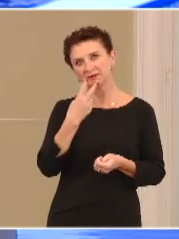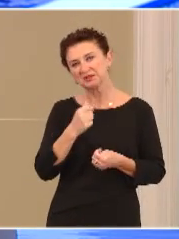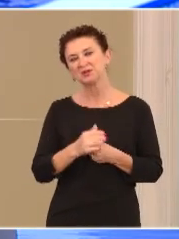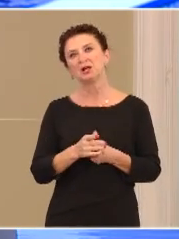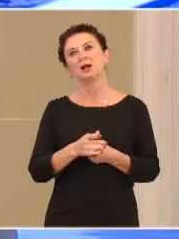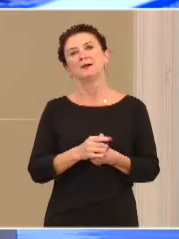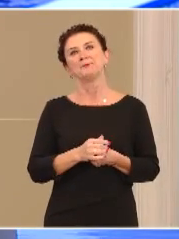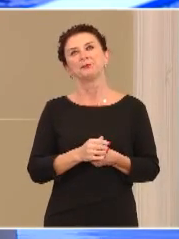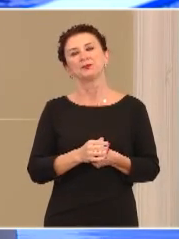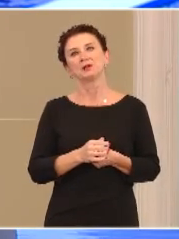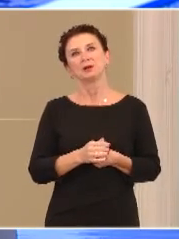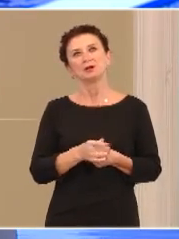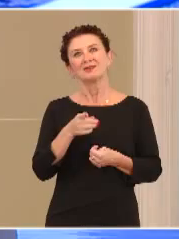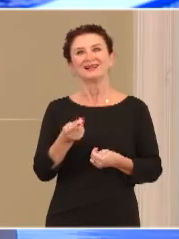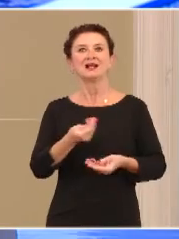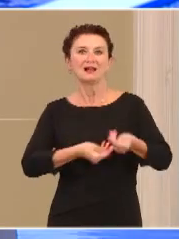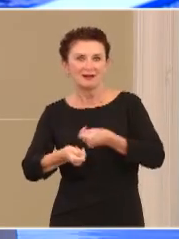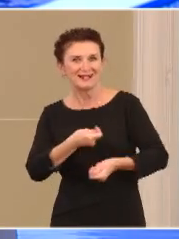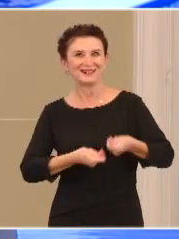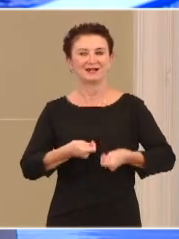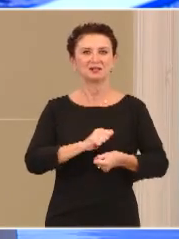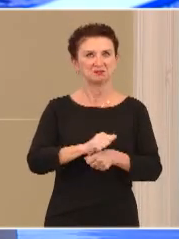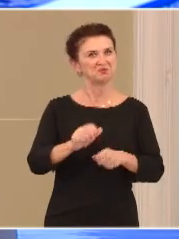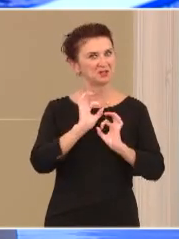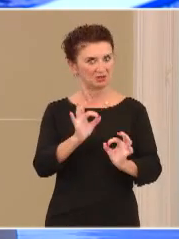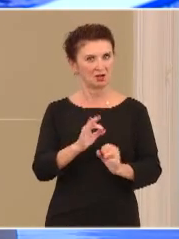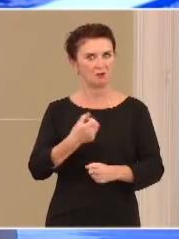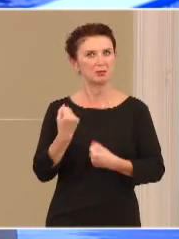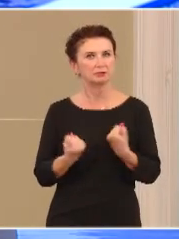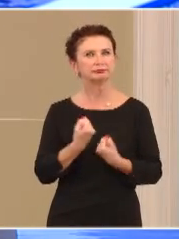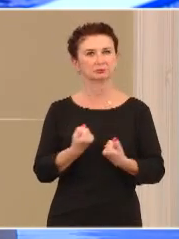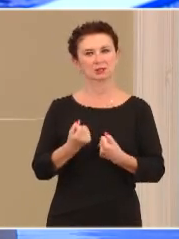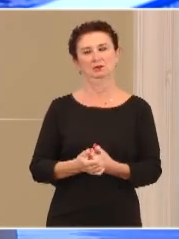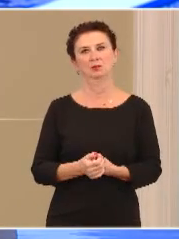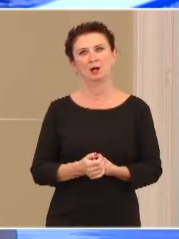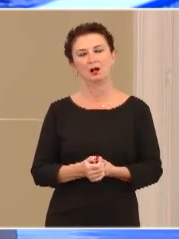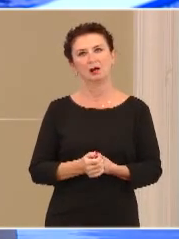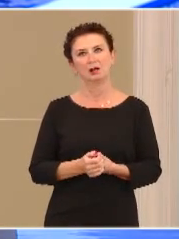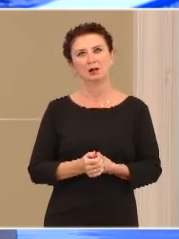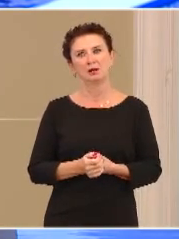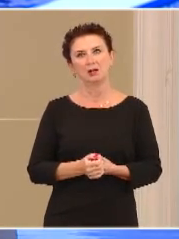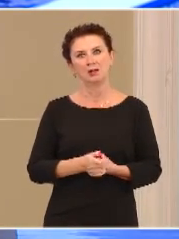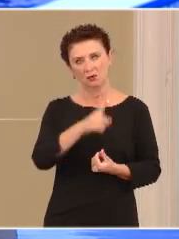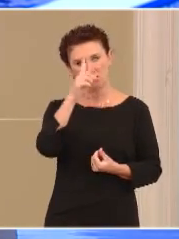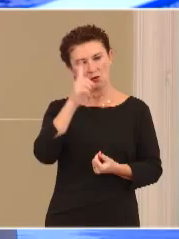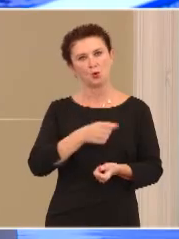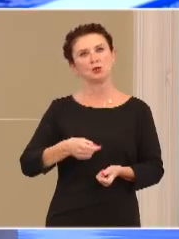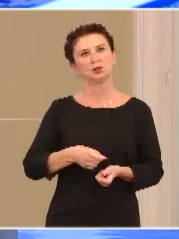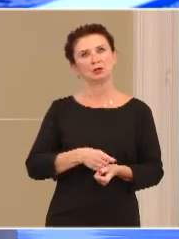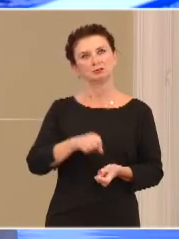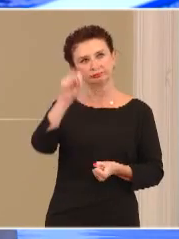sprzedaż węgla, działa, że górnicy też rozumieją to, co przed nami. Z